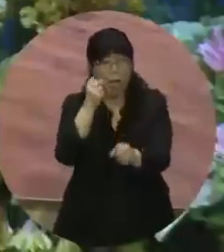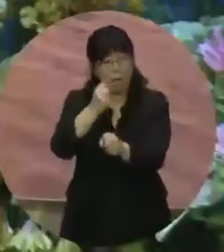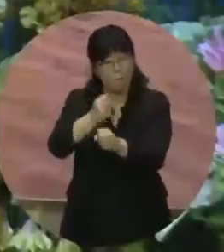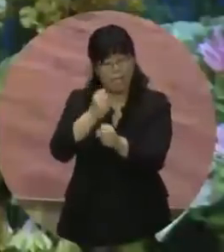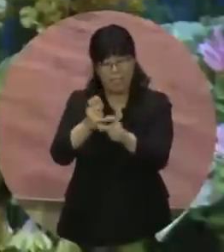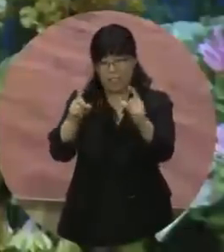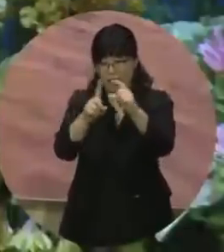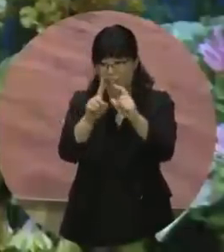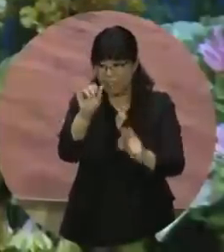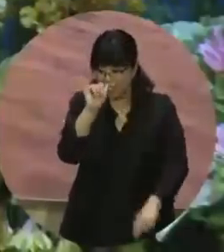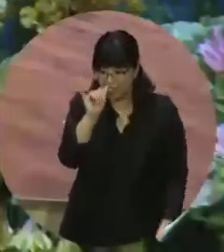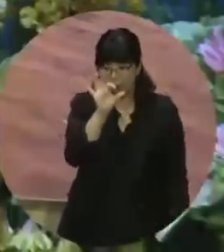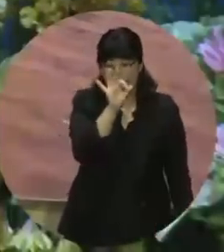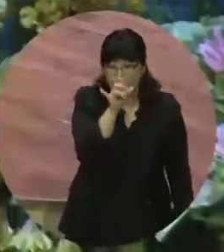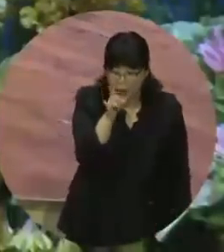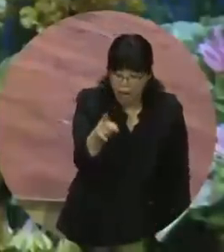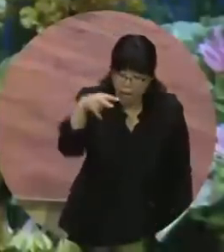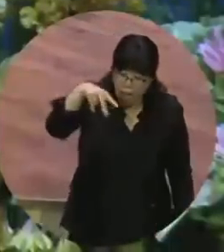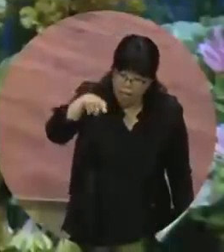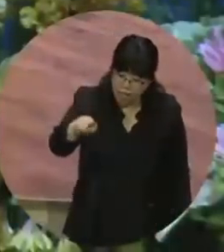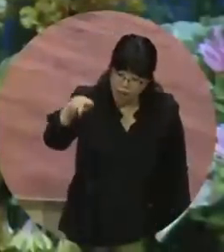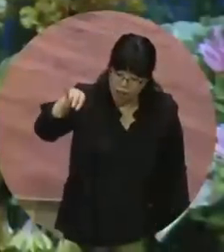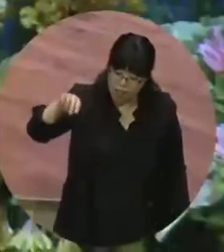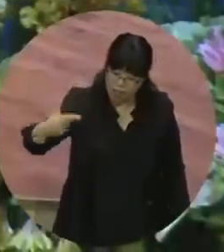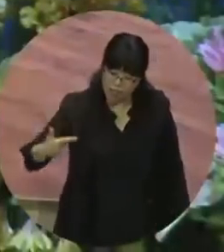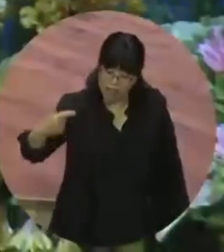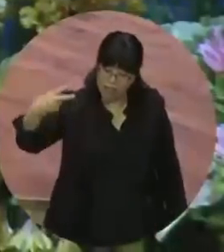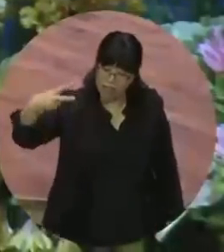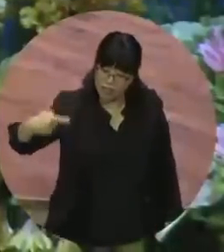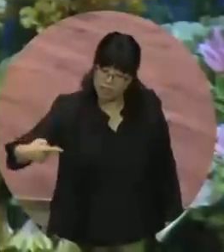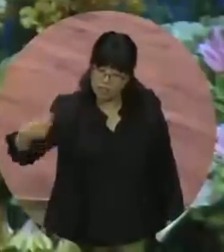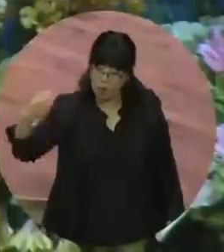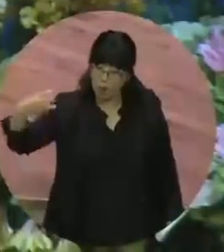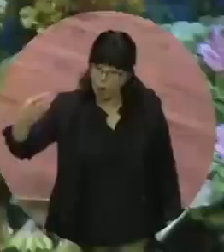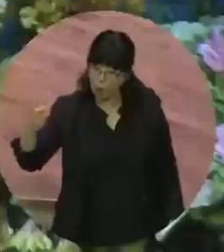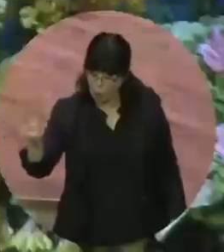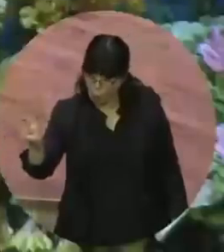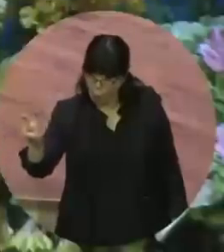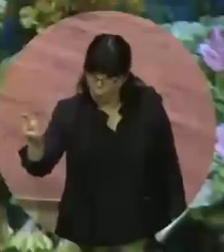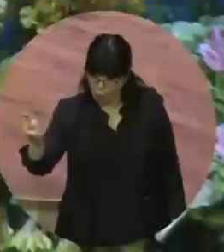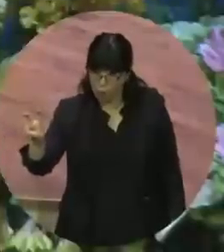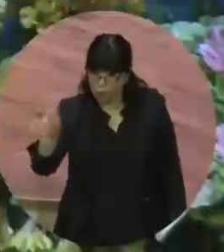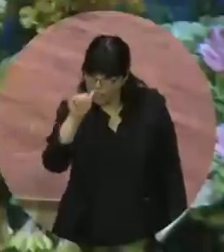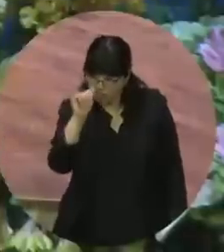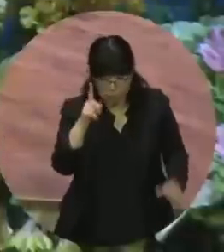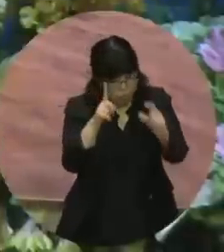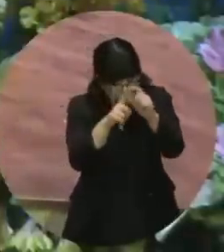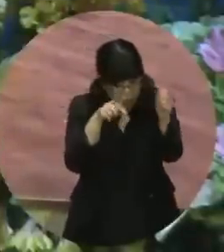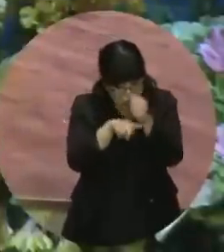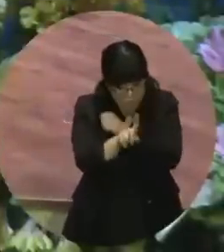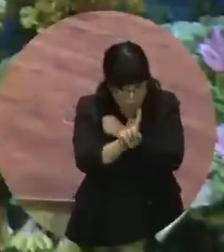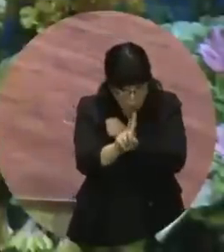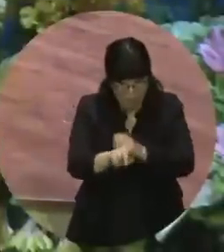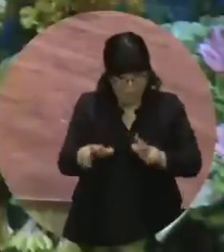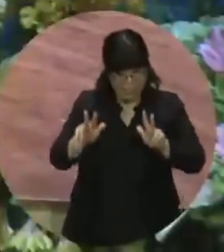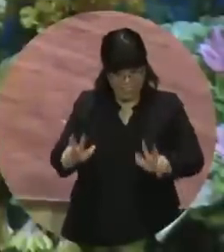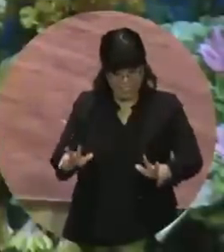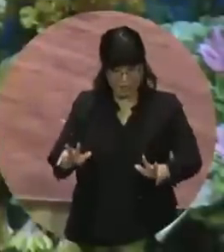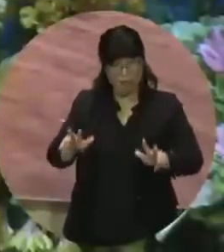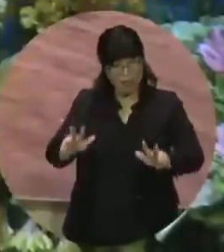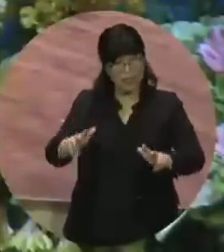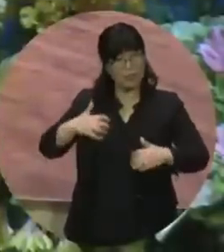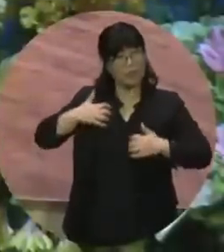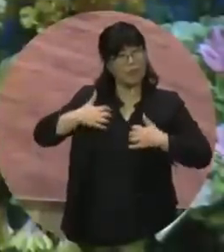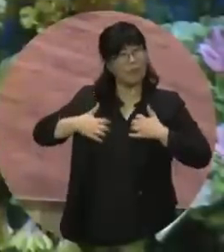만족을 위해서 미래의 자신의 미래를 팔아버리는 사람. 현실의 만족을 위해서